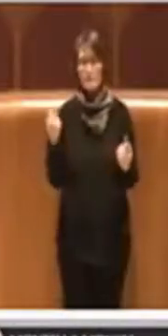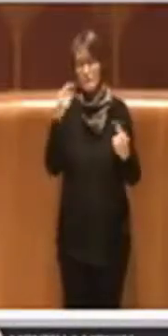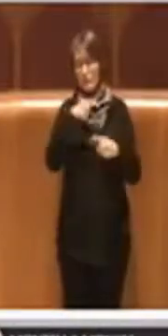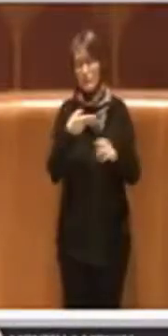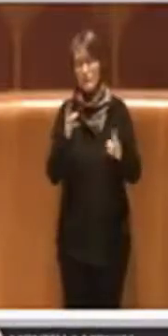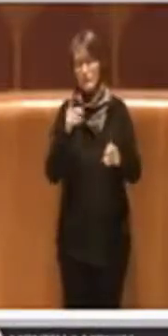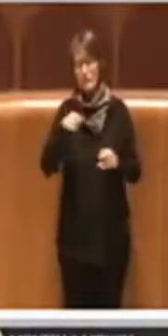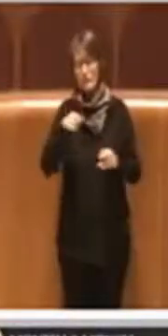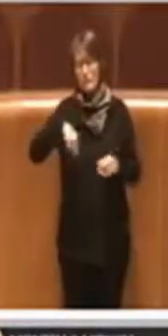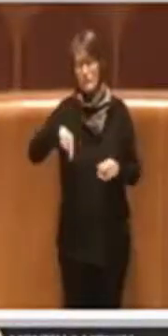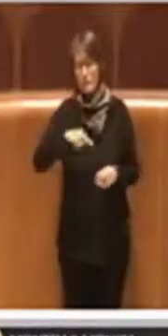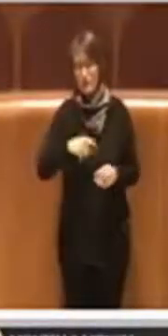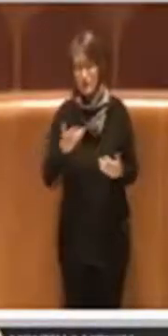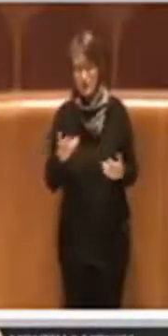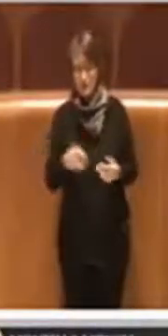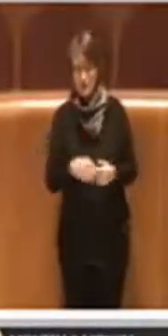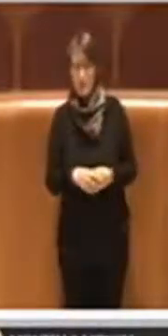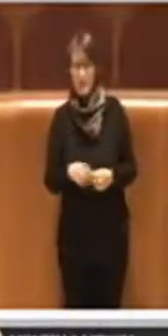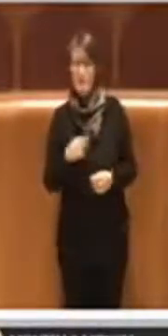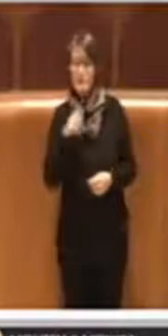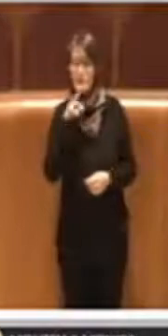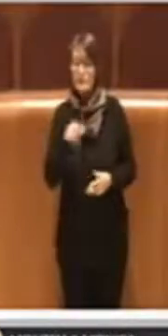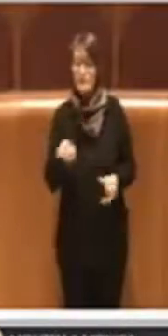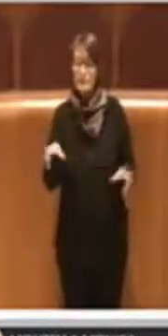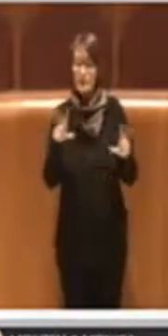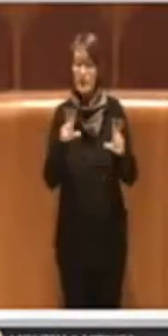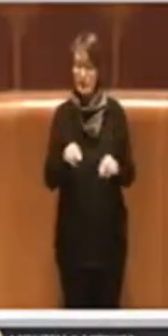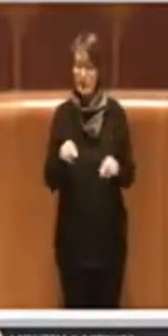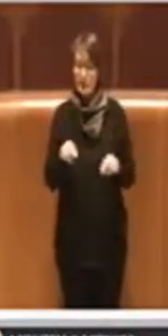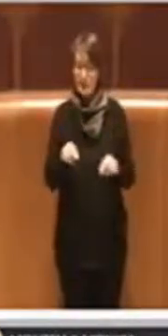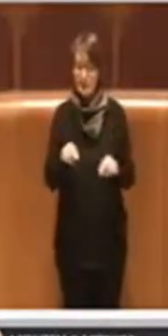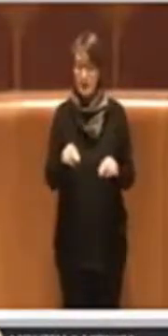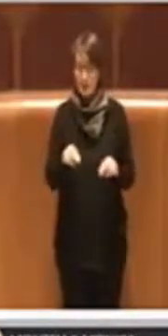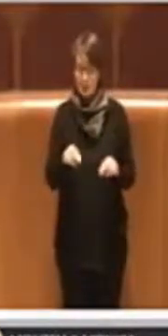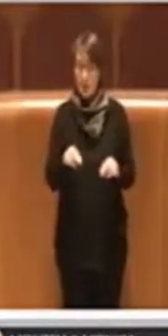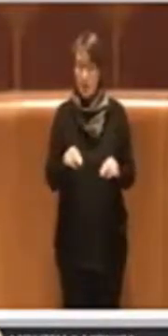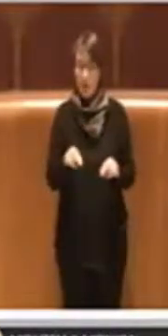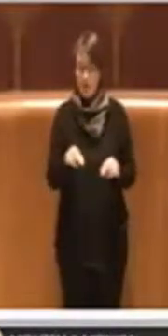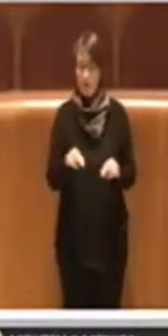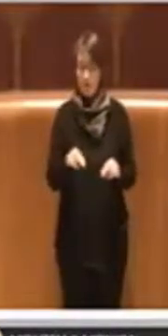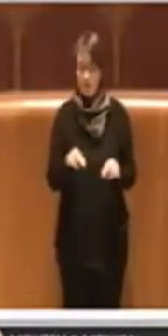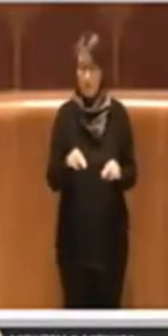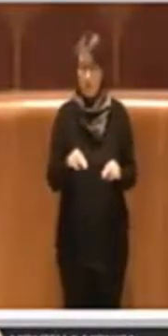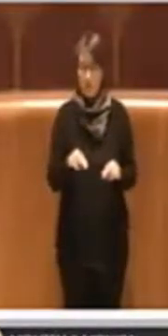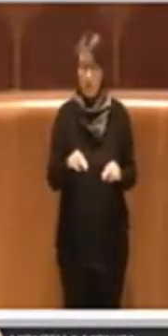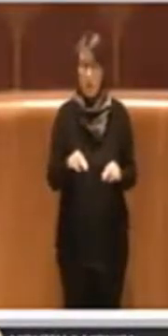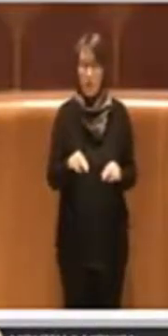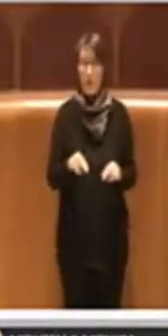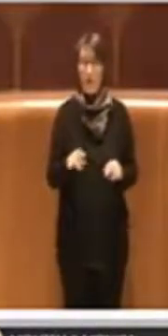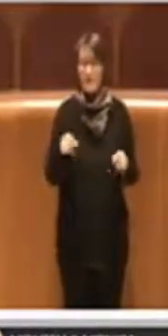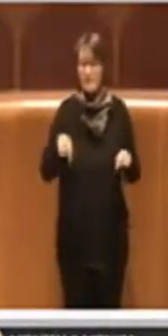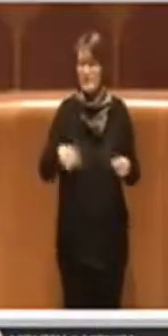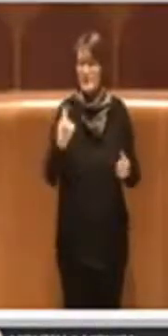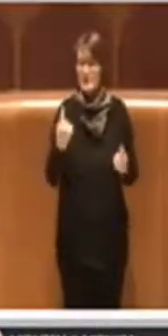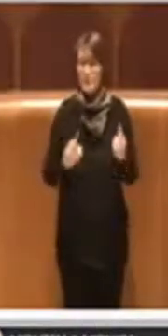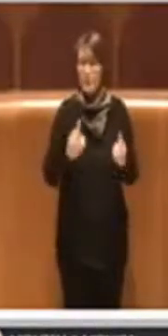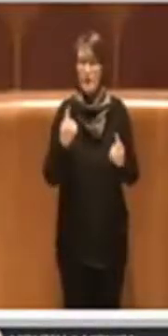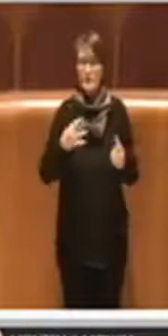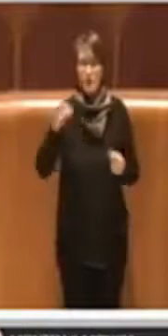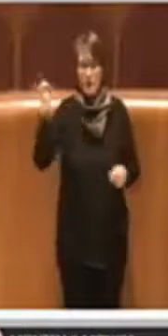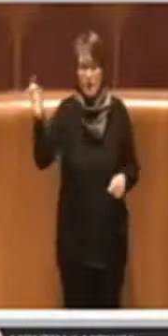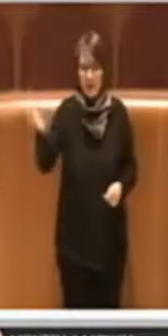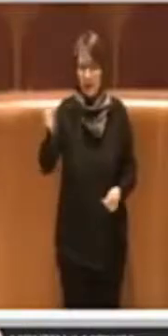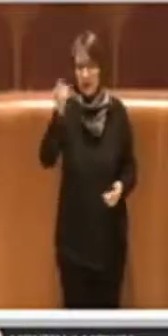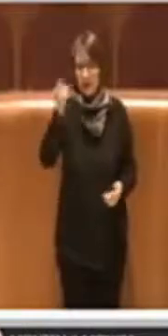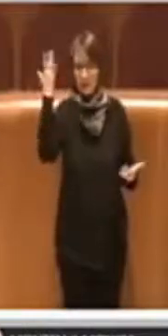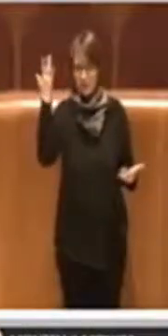potete vedere. E ribadisco assolutamente a chiare lettere, lo sottolineo, l'eccezionalità di questo strumento. Siamo